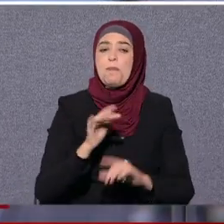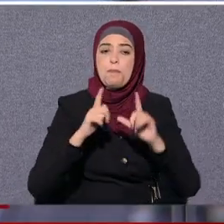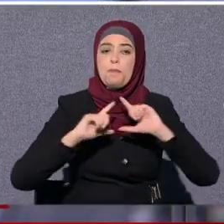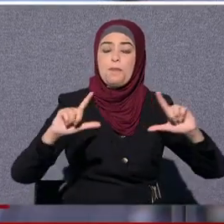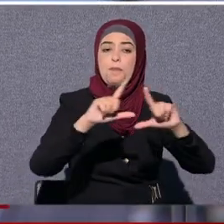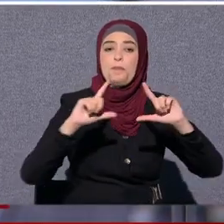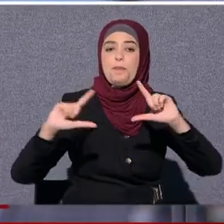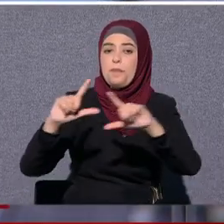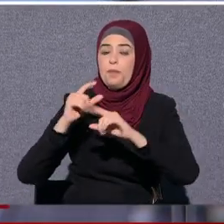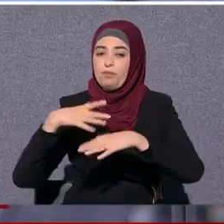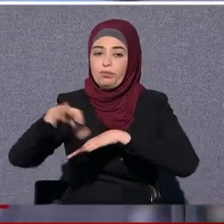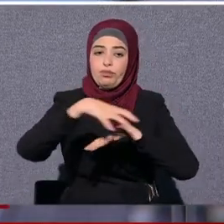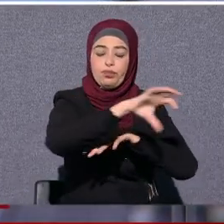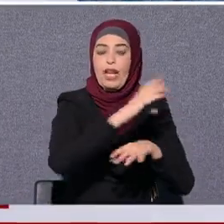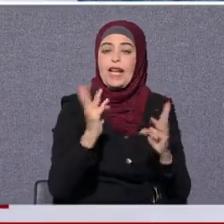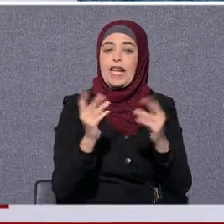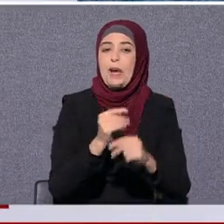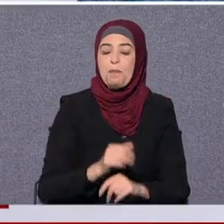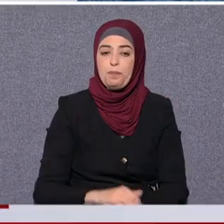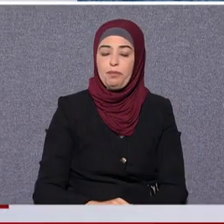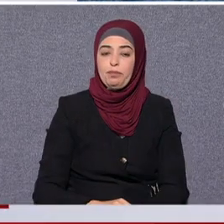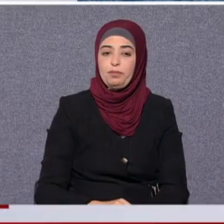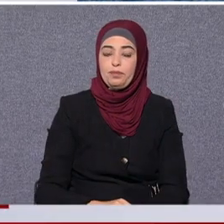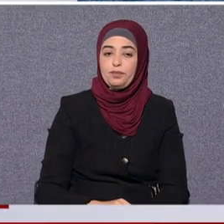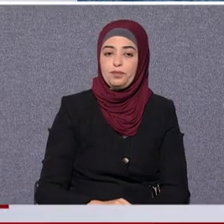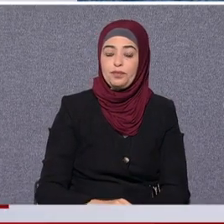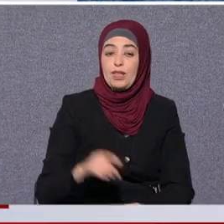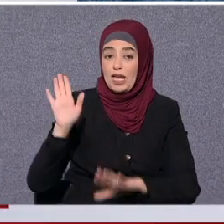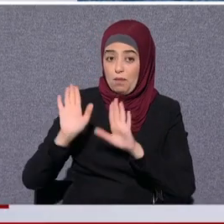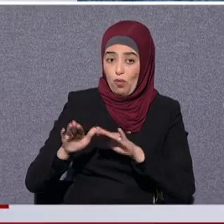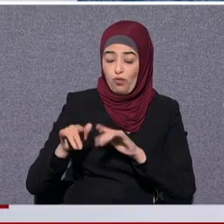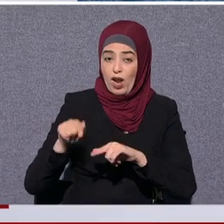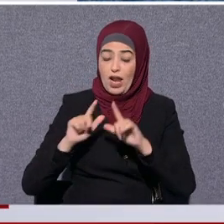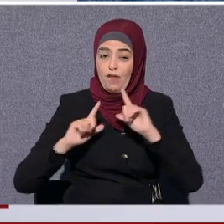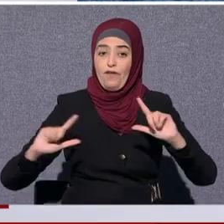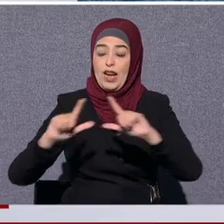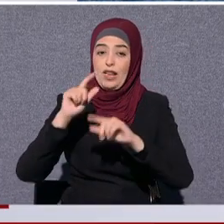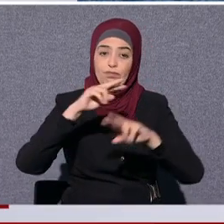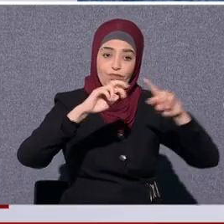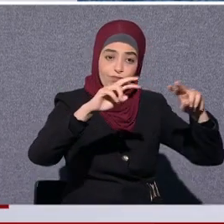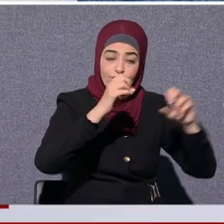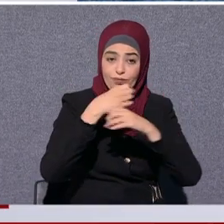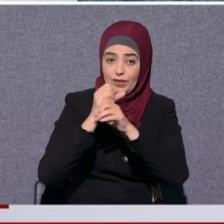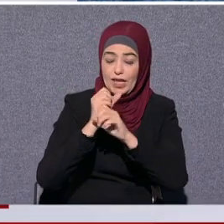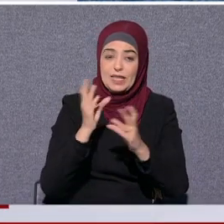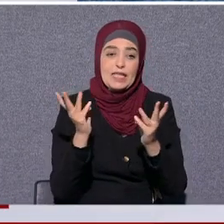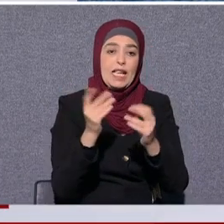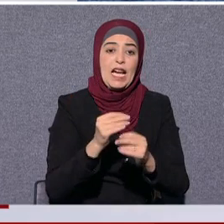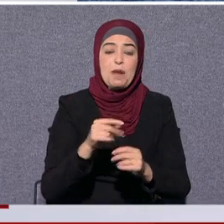فرق التقصي؟ هي تقريبا هي يعني الذين ياخذون العينات